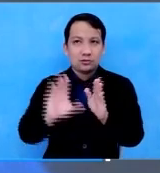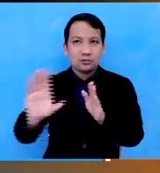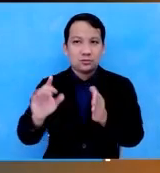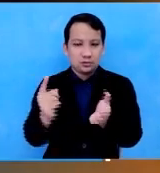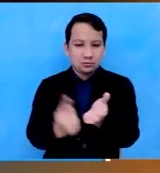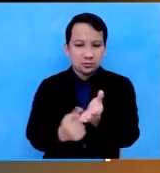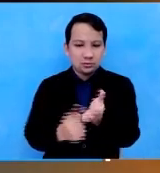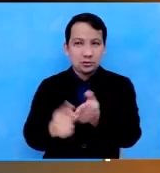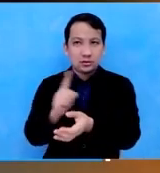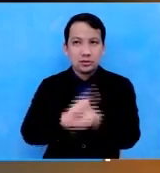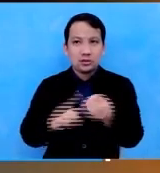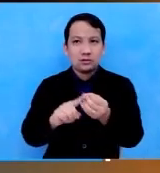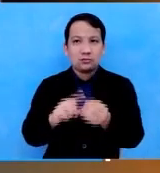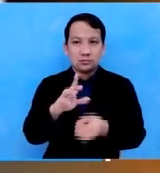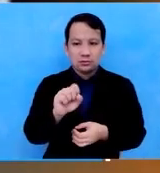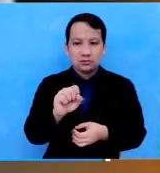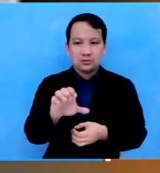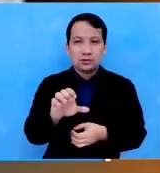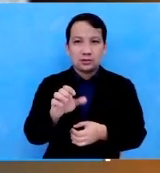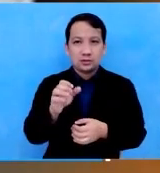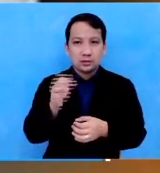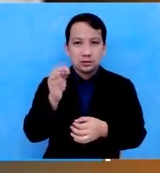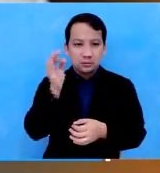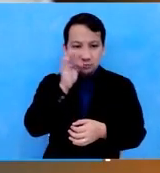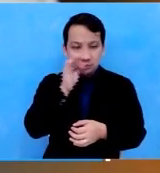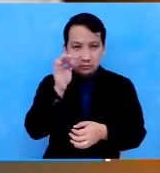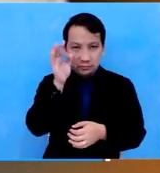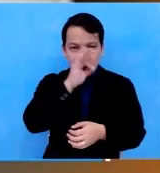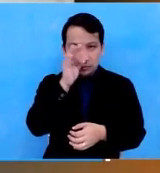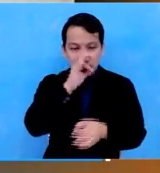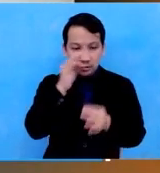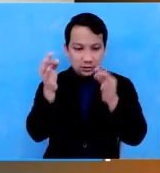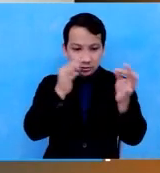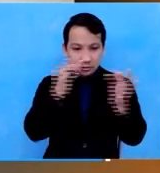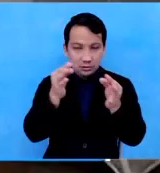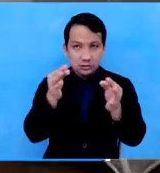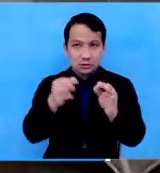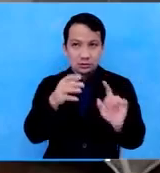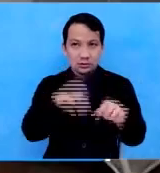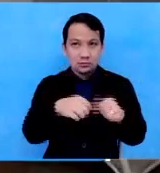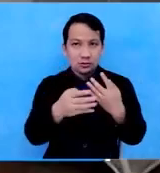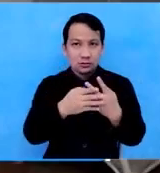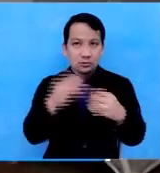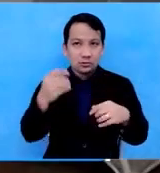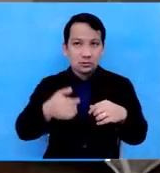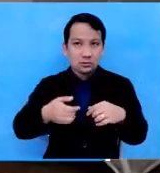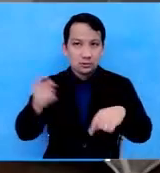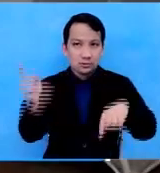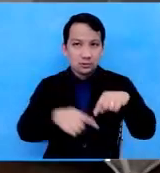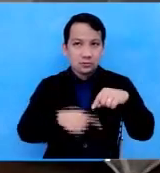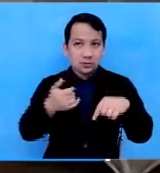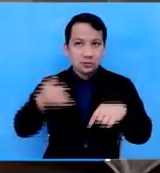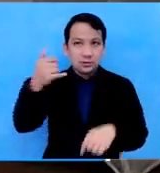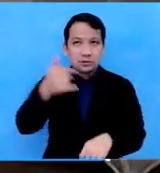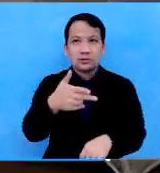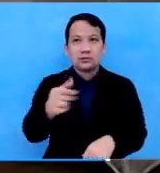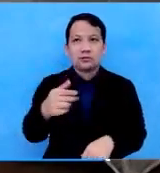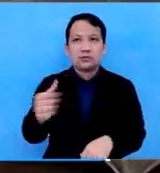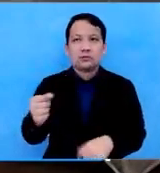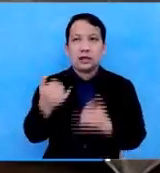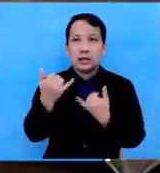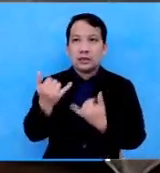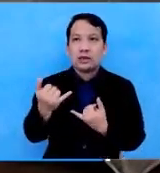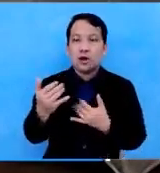kaso ng sinasabing Pinay drug mule na nasa death row ng Indonesia. Sa ngayon, wala pang katiyakan kung ano